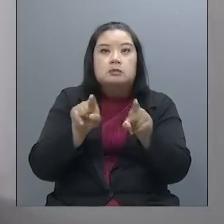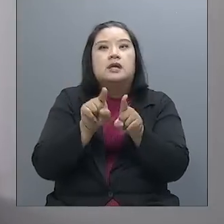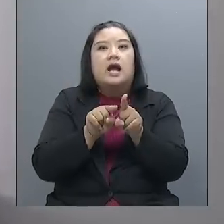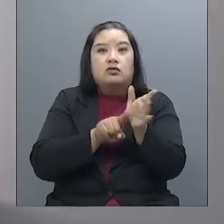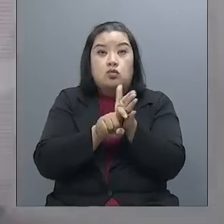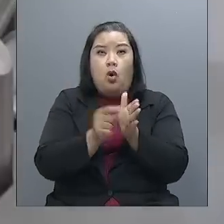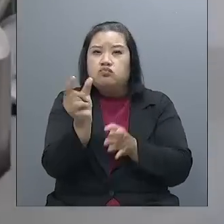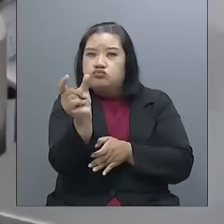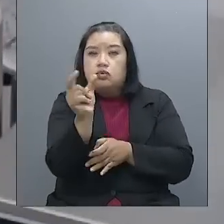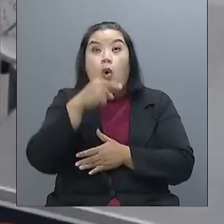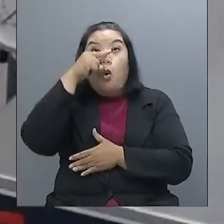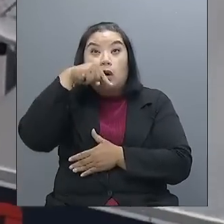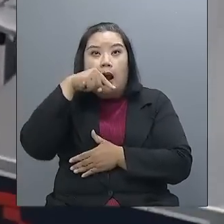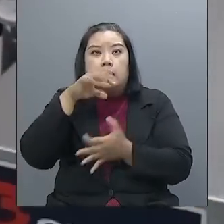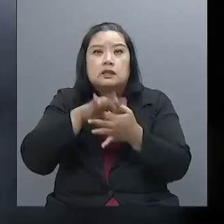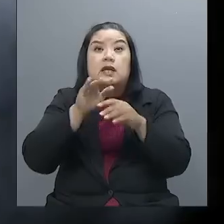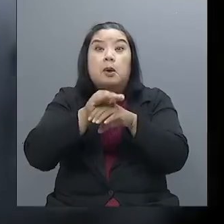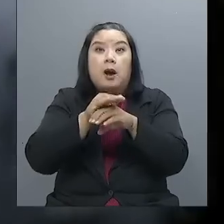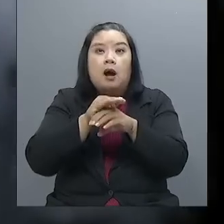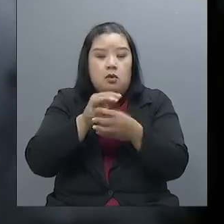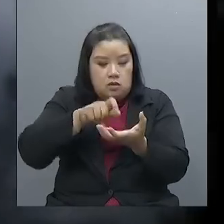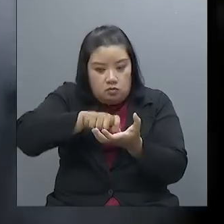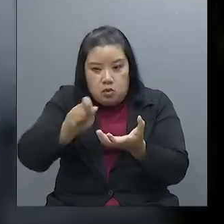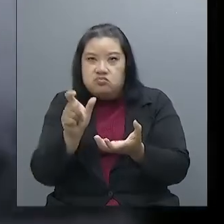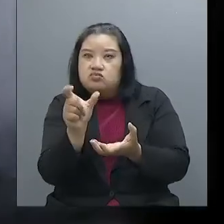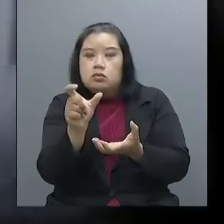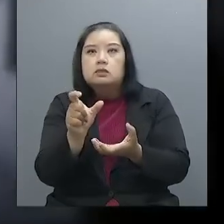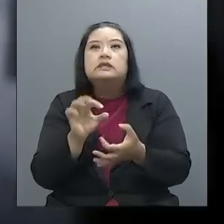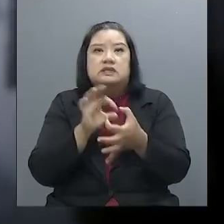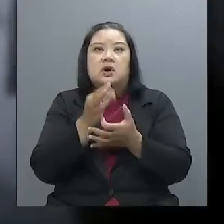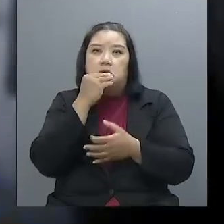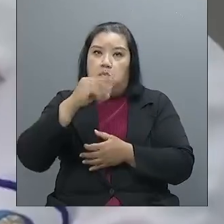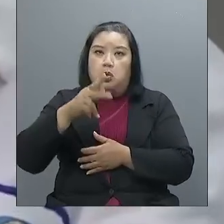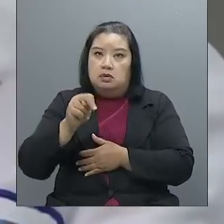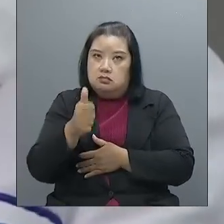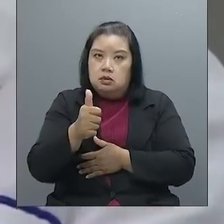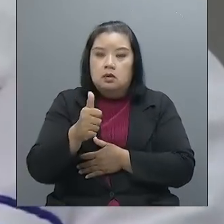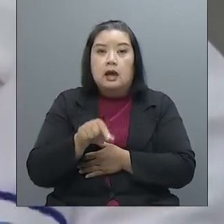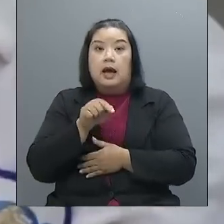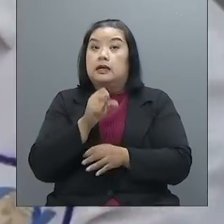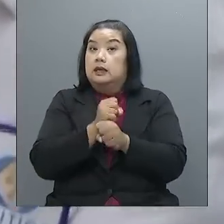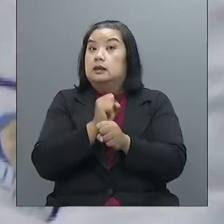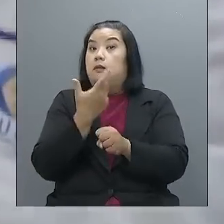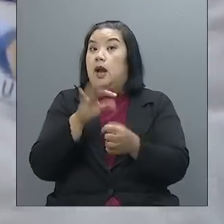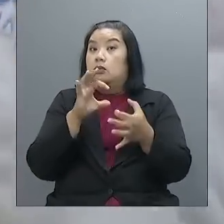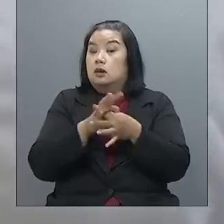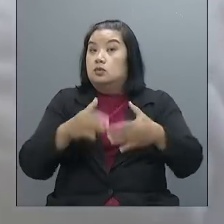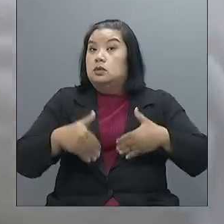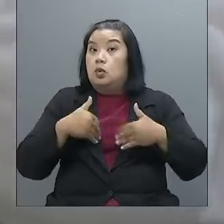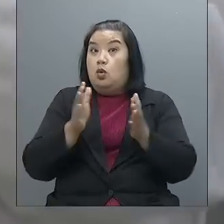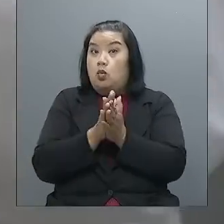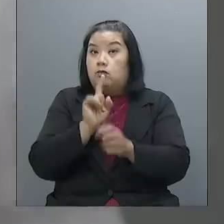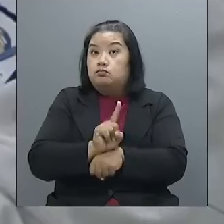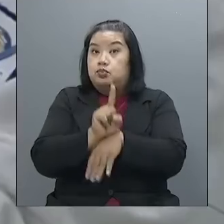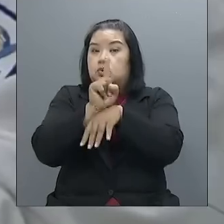อดภัยไม่มีผลกระทบเรื่องเสียงหรือการบินในอวกาศนะคะพวกเขายังบอกอีกว่าผลงานนี้ค่ะไม่ได้เป็นประโยชน์กับการใช้ชีวิตบนอวกาศเท่านั้น